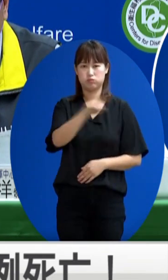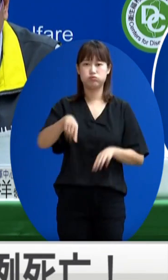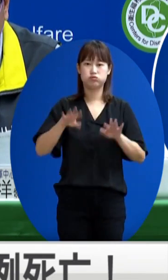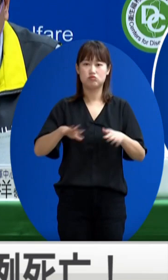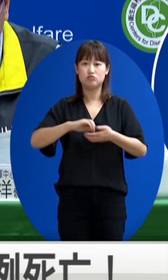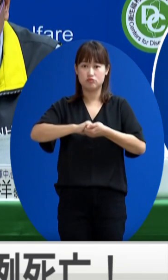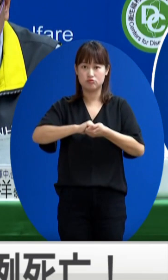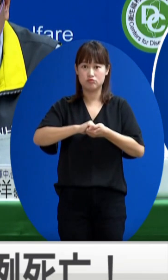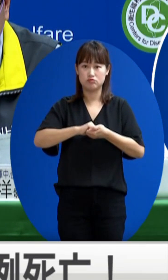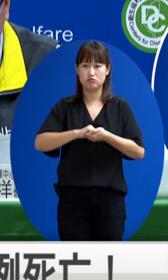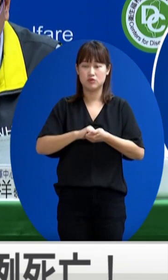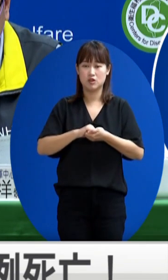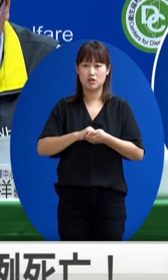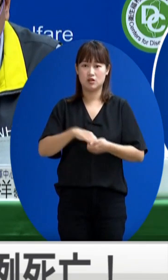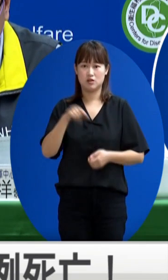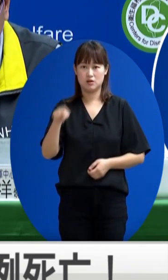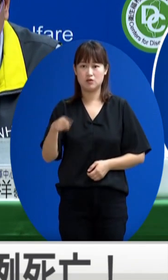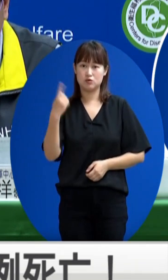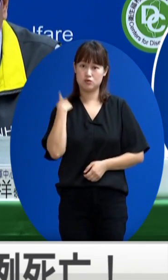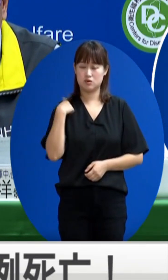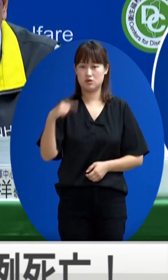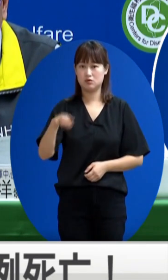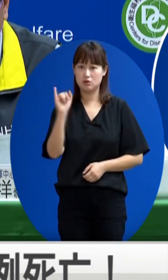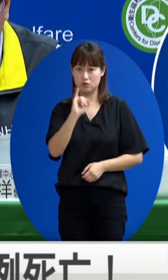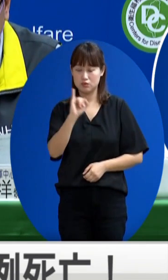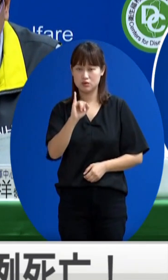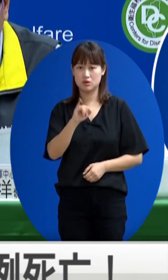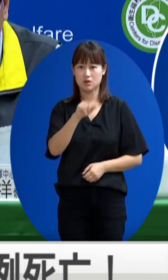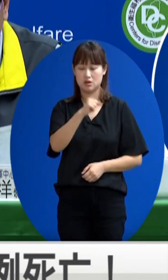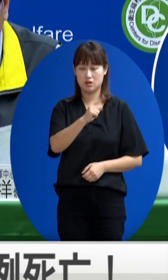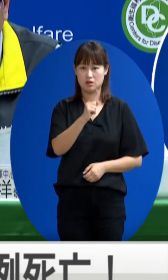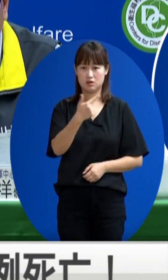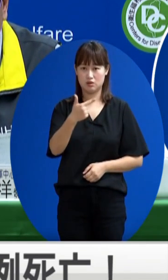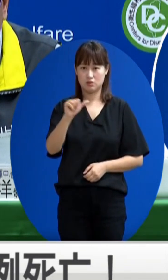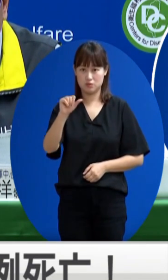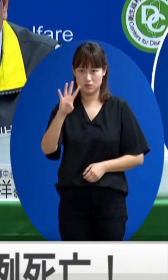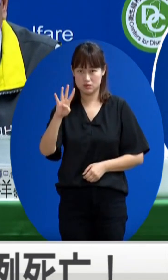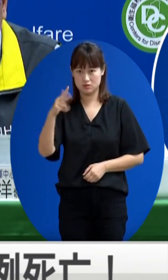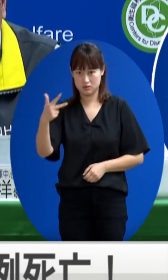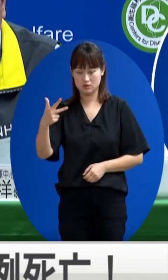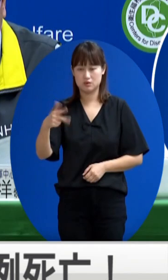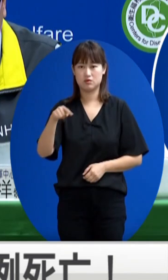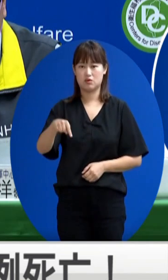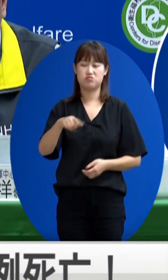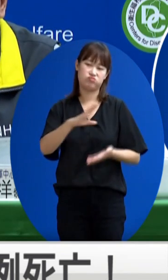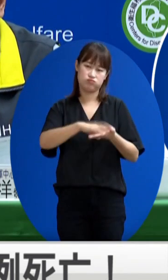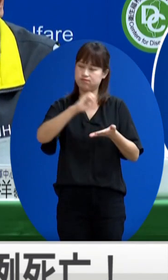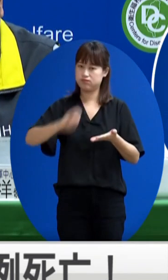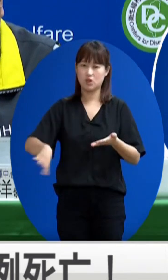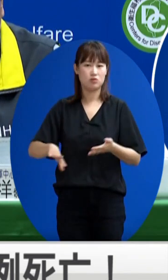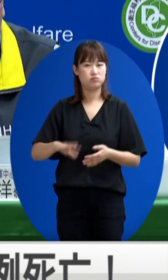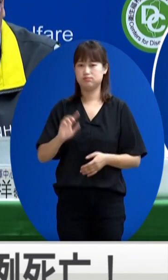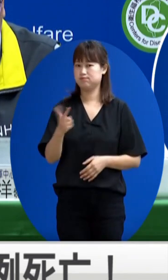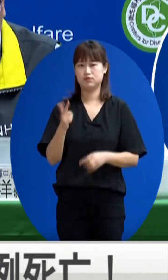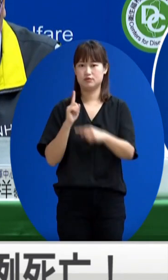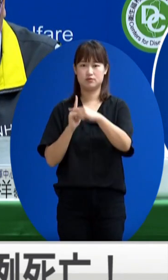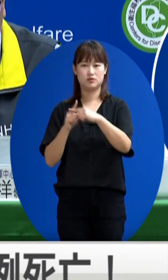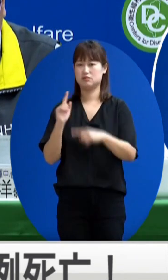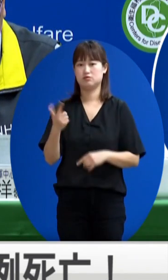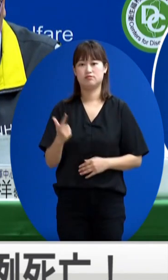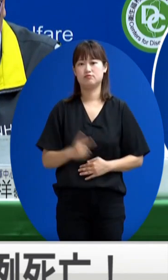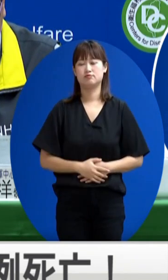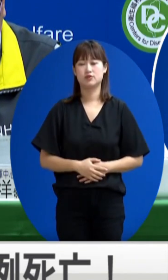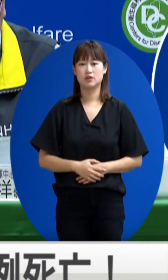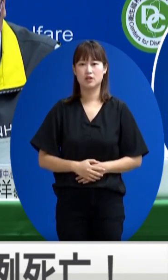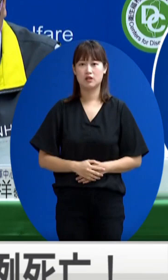将按这个16547。视为排除感染，那降至消耗啊，所